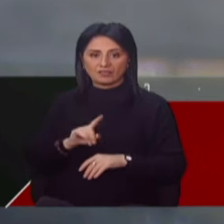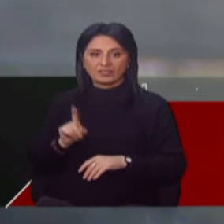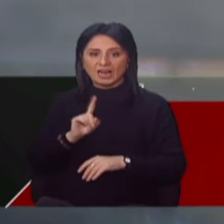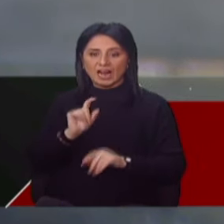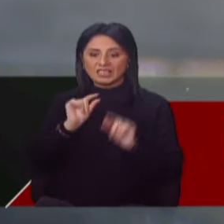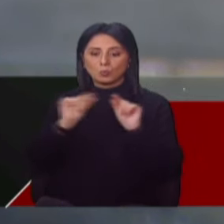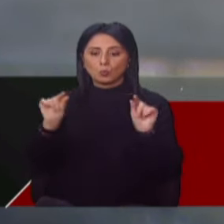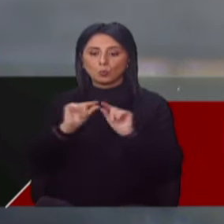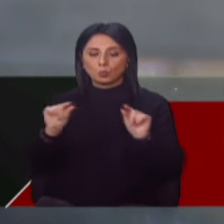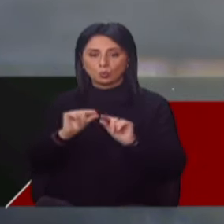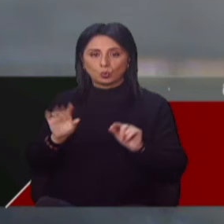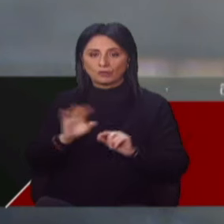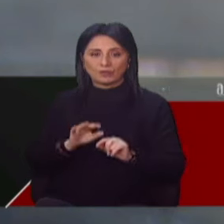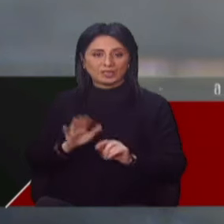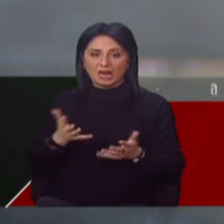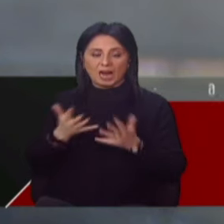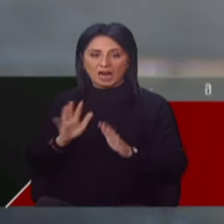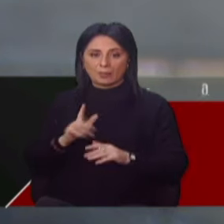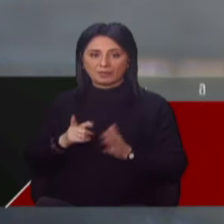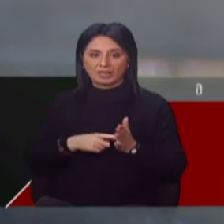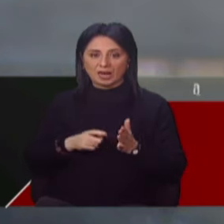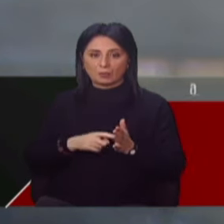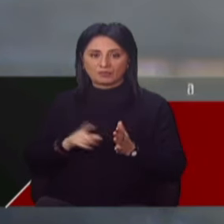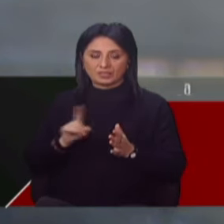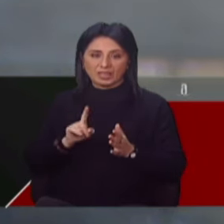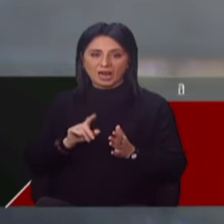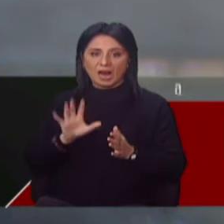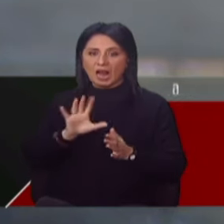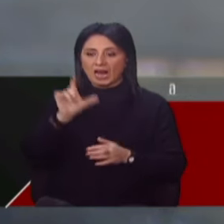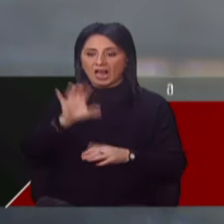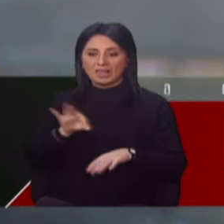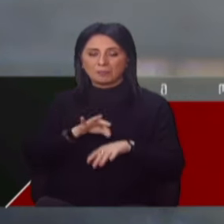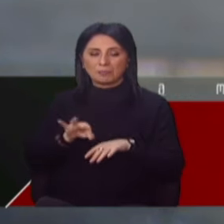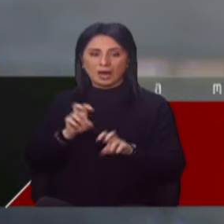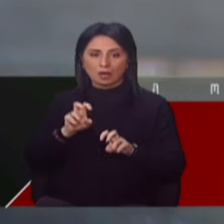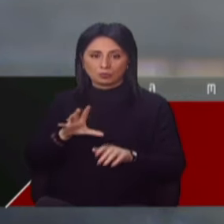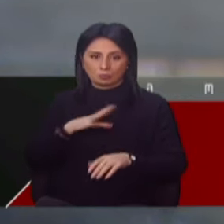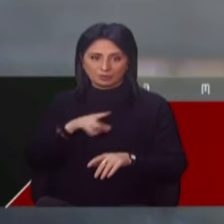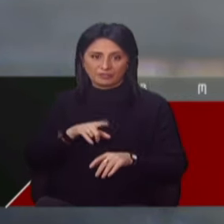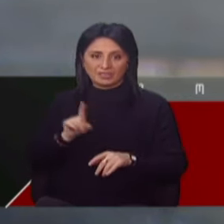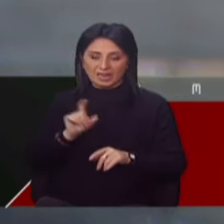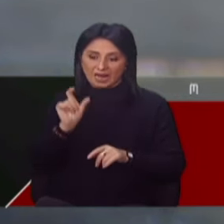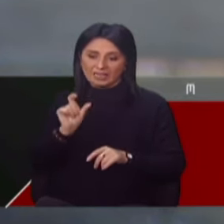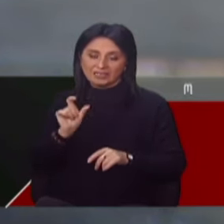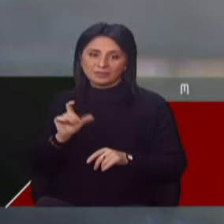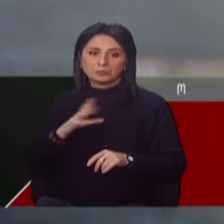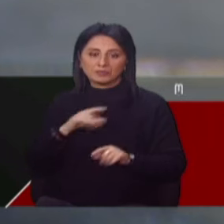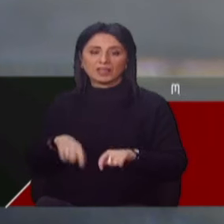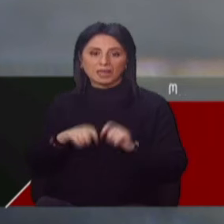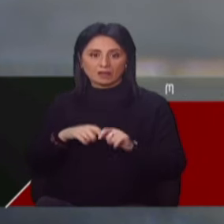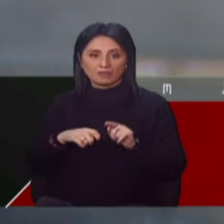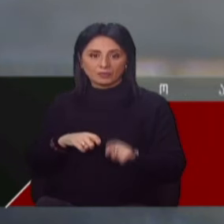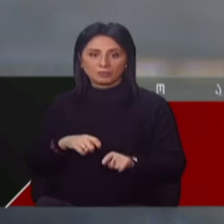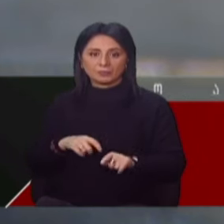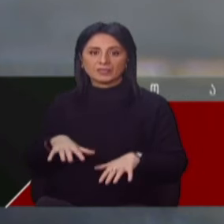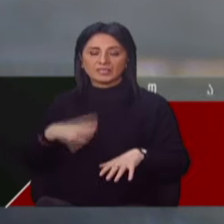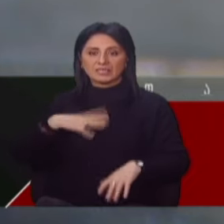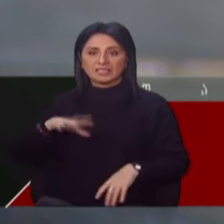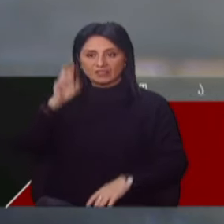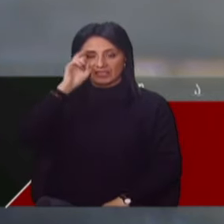გარკვეულ მუხლებთან დაკავშირებით არაეფექტურ გამოძიებასთან და არაადამიანურ მოყვებასთან დაკავშირებით იყო გარკვეულწილად დარღვევები და